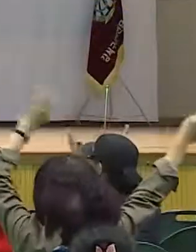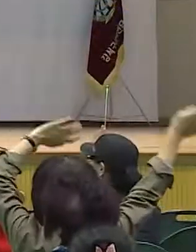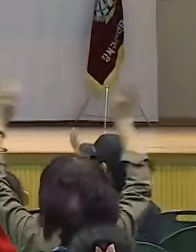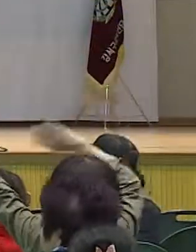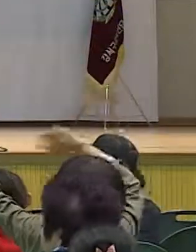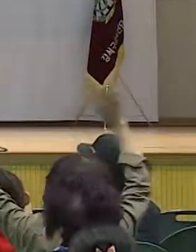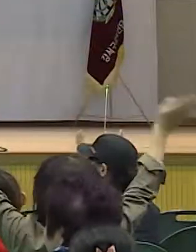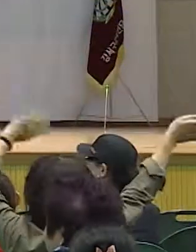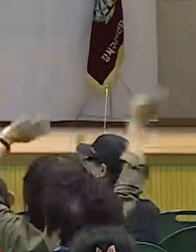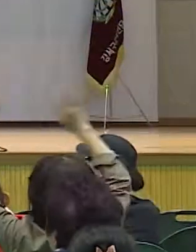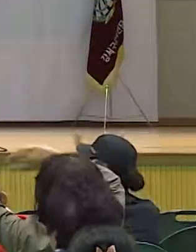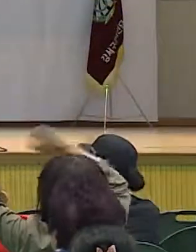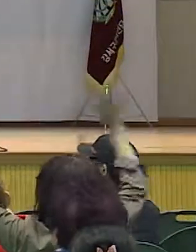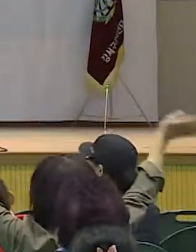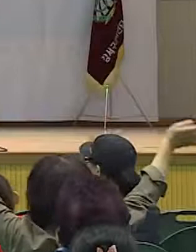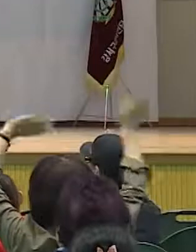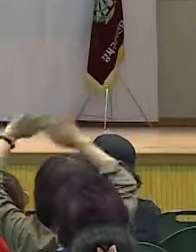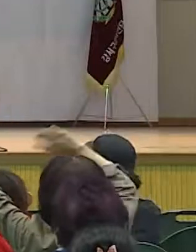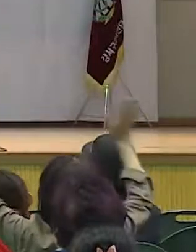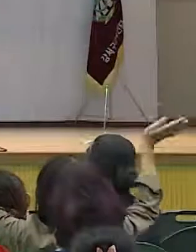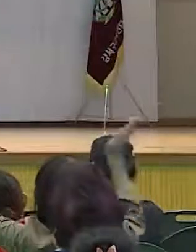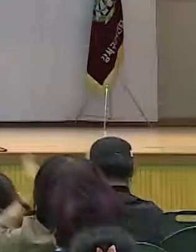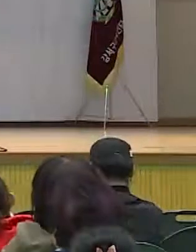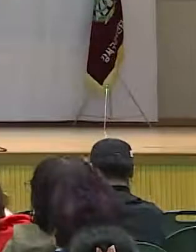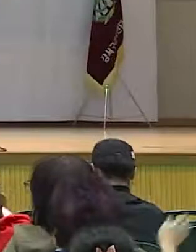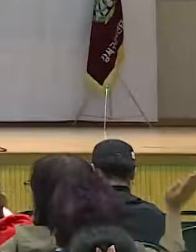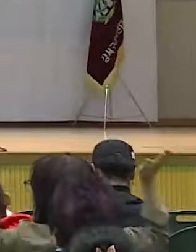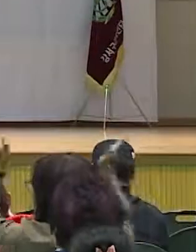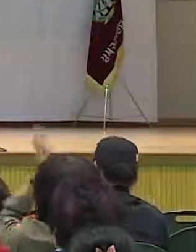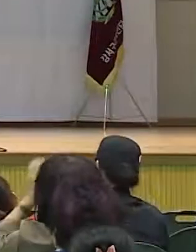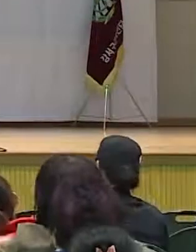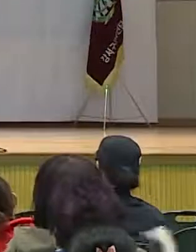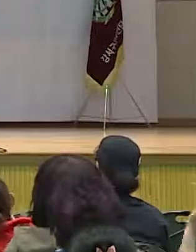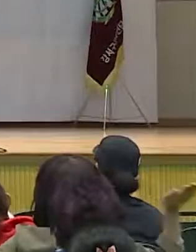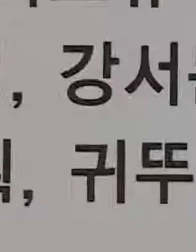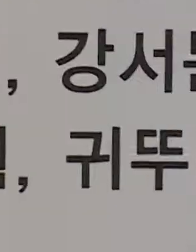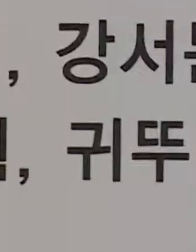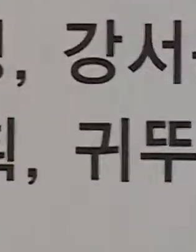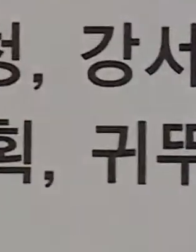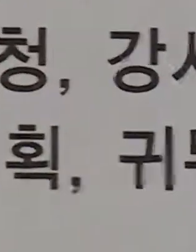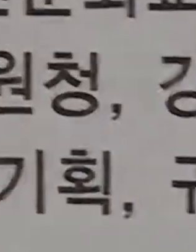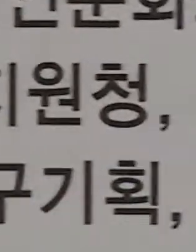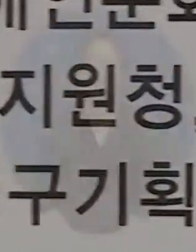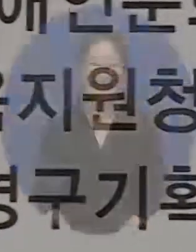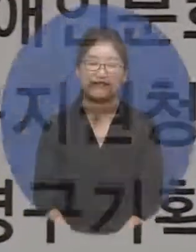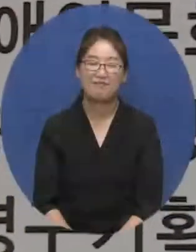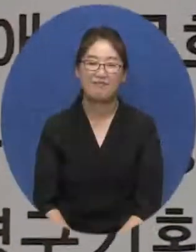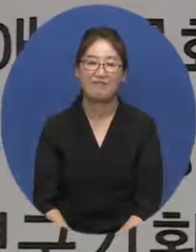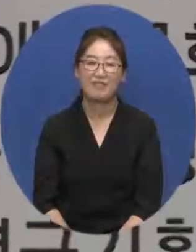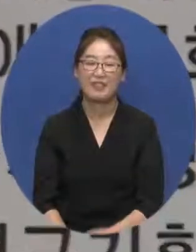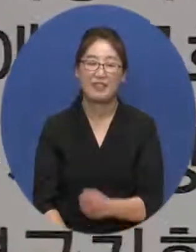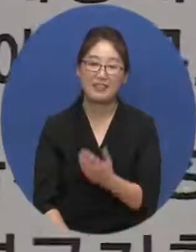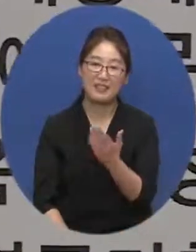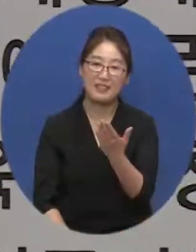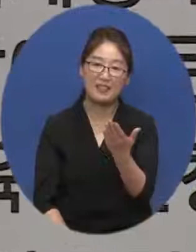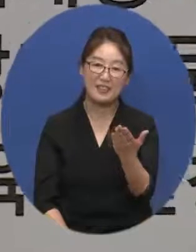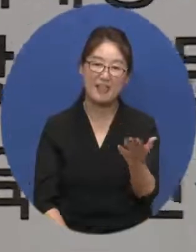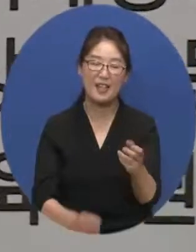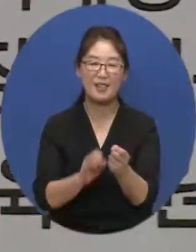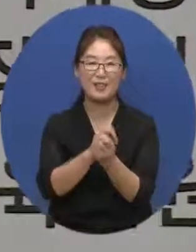꽃장미 사랑벌 다 같이 함께 하겠습니다. 하나 둘 셋 넷. 당신은